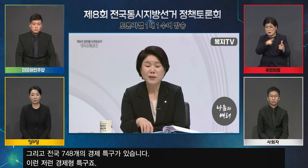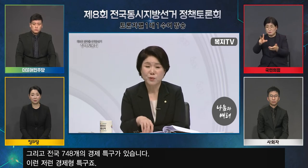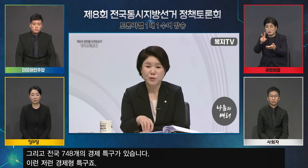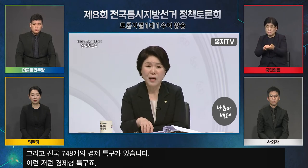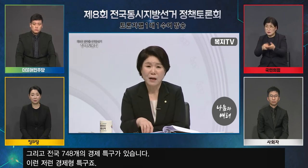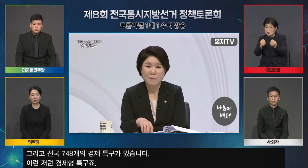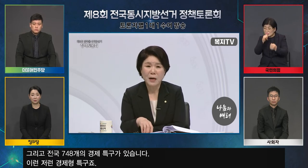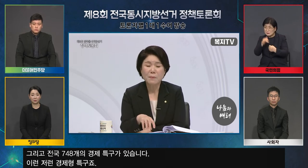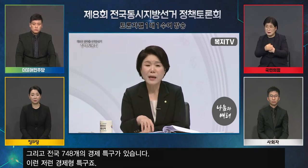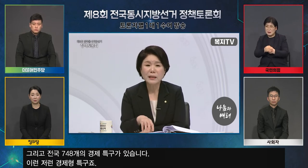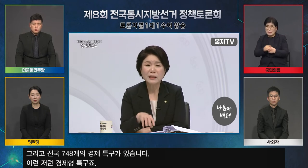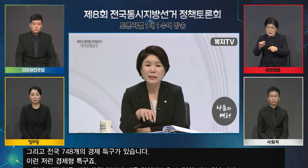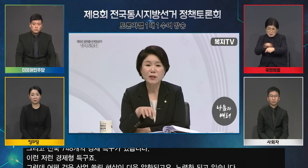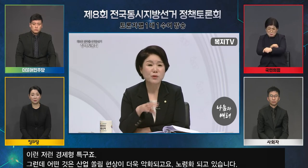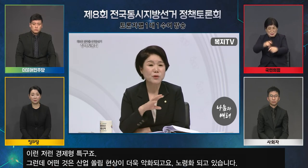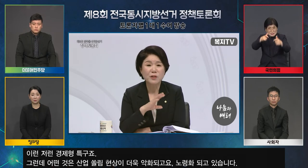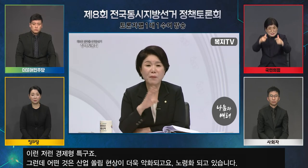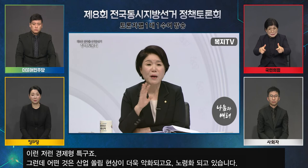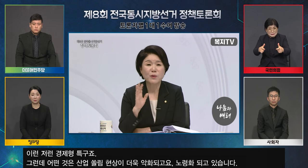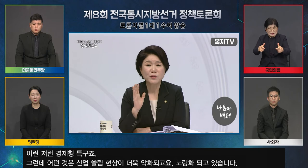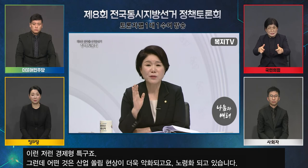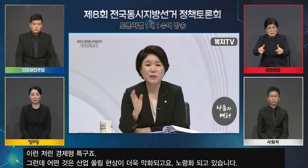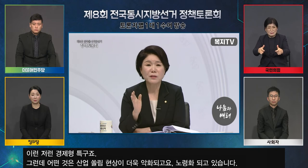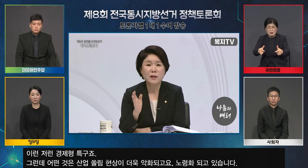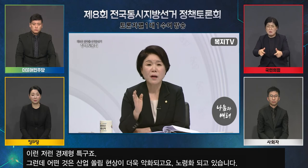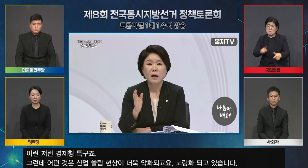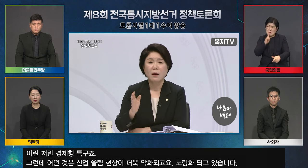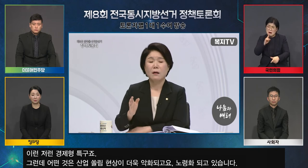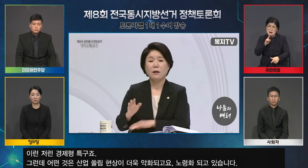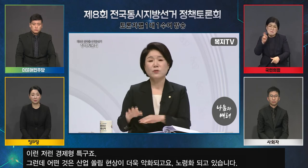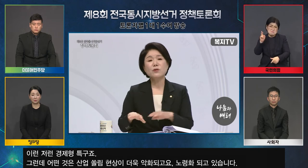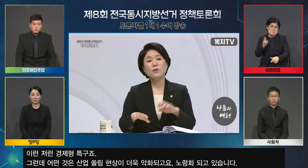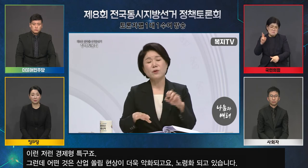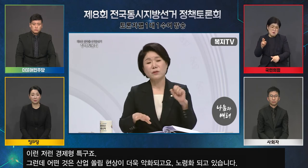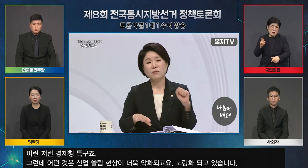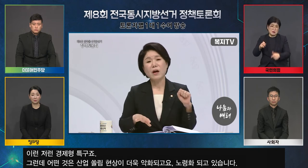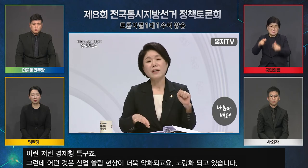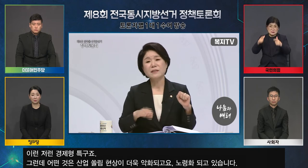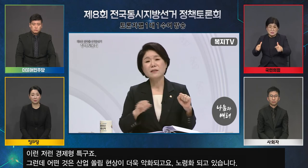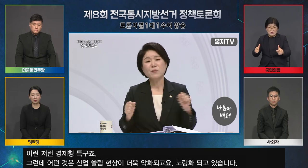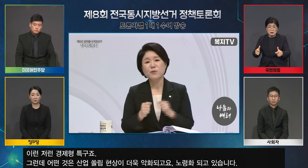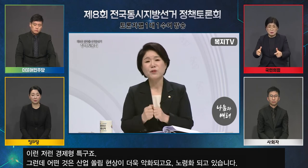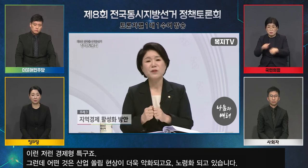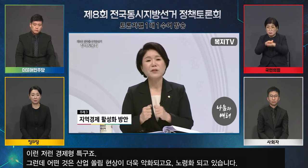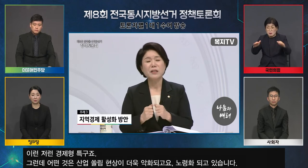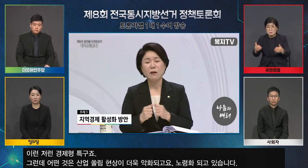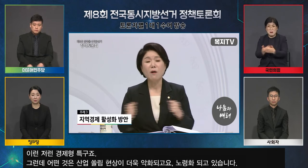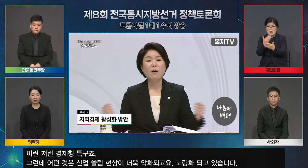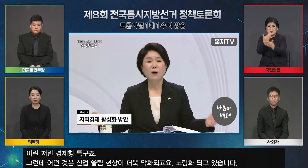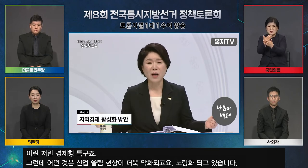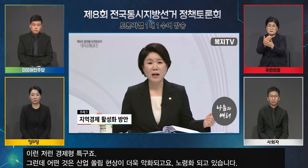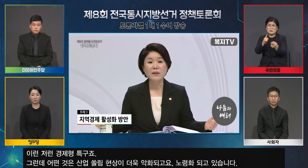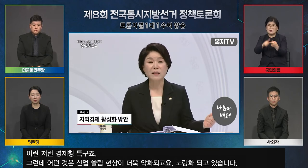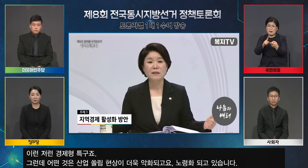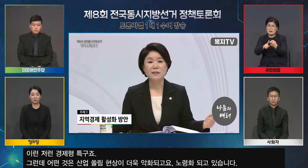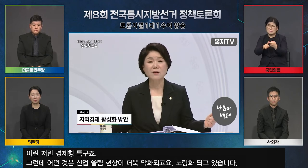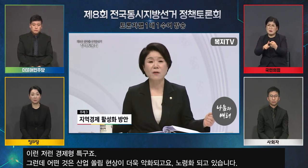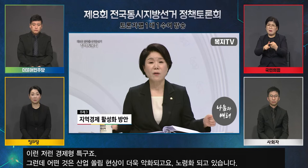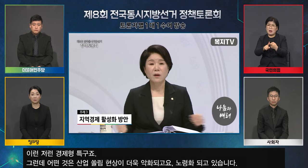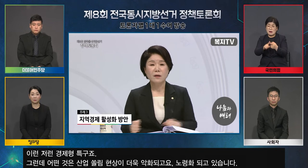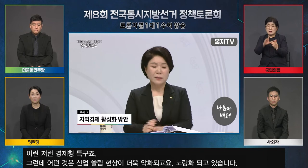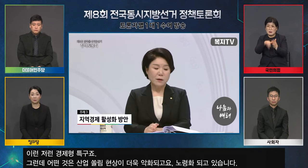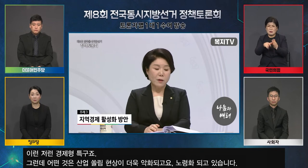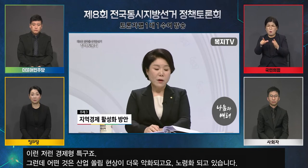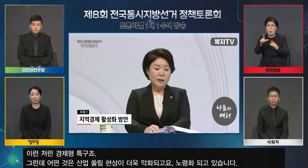말만인 특구나, 말만인 지역균형 개발로서는 수도권과 지역의 불균형이 더 악화되는